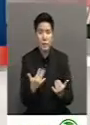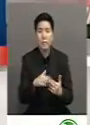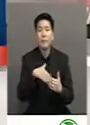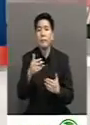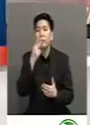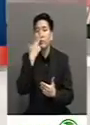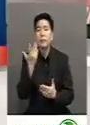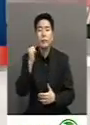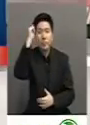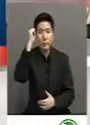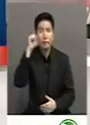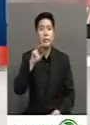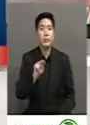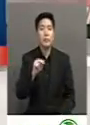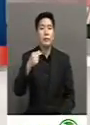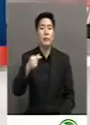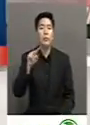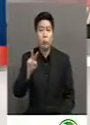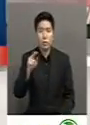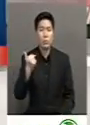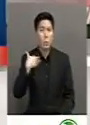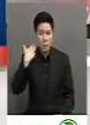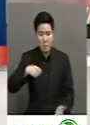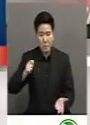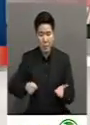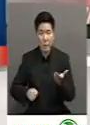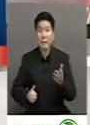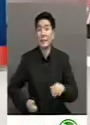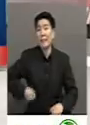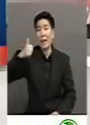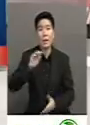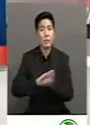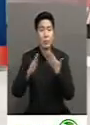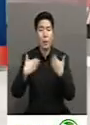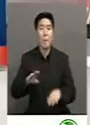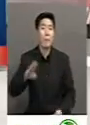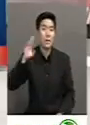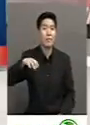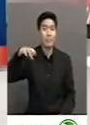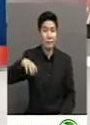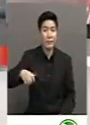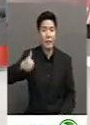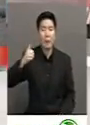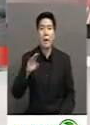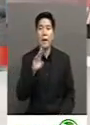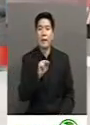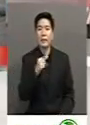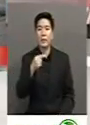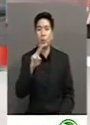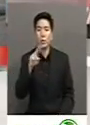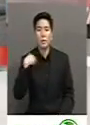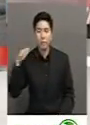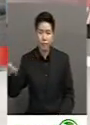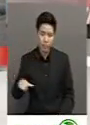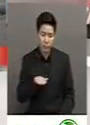ไปดูเรื่องของรถเมย์ NGV กันบ้างก่อนหน้านี้มีการประมูลและชนะไปเรียบร้อยนะคะกับบริษัท Best Wind Group ค่ะได้รถ NGV ที่จะนำเข้